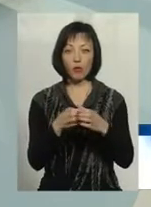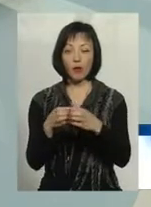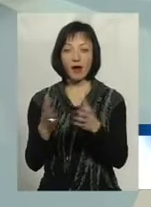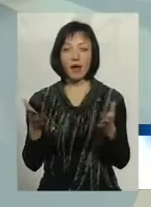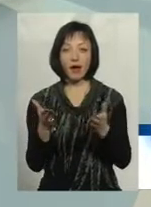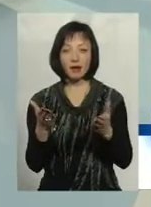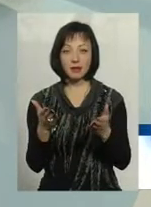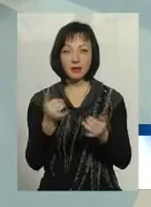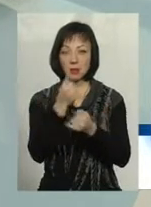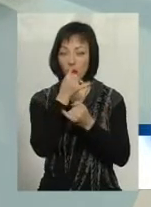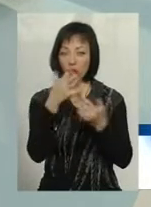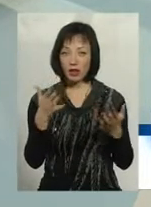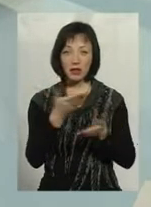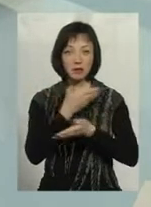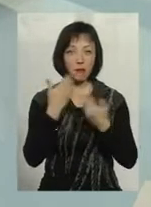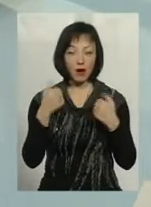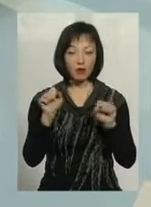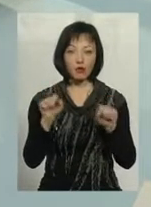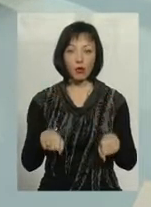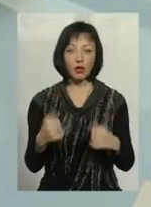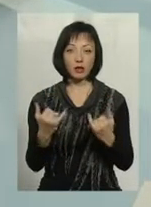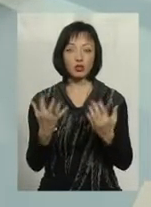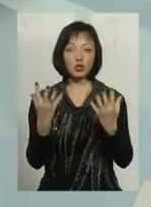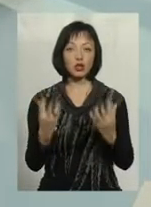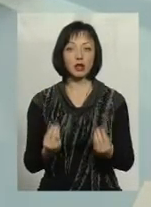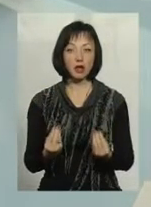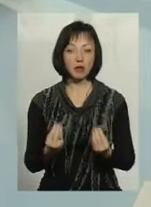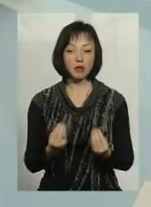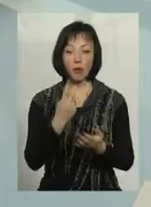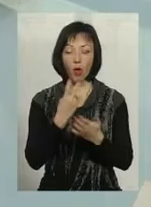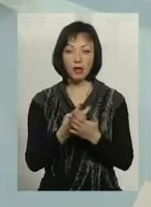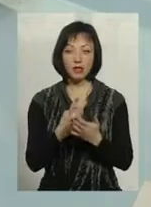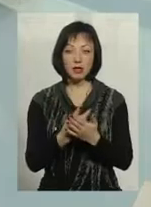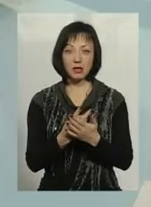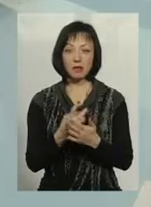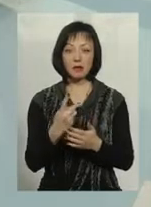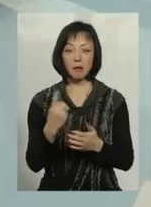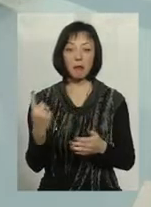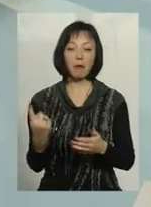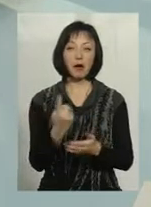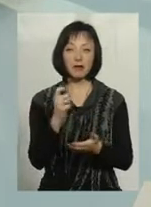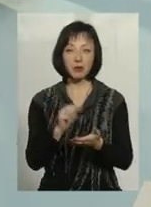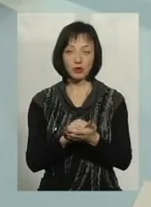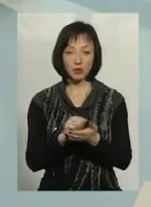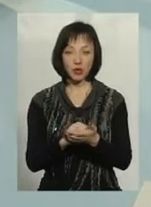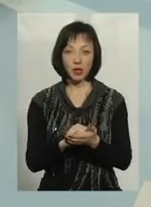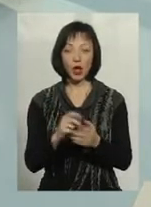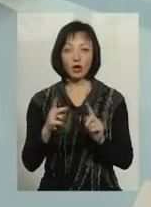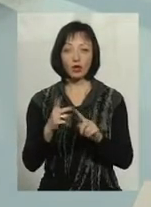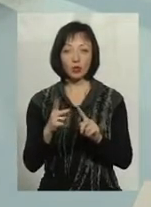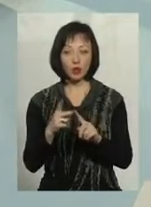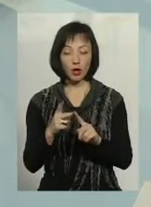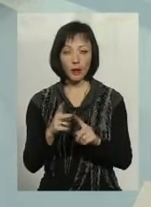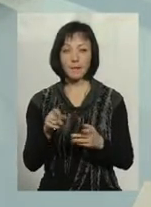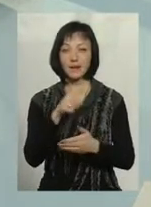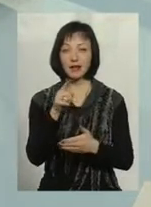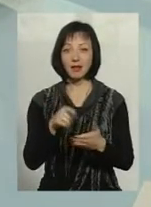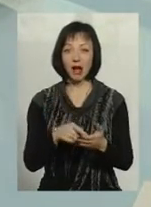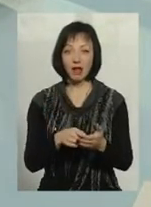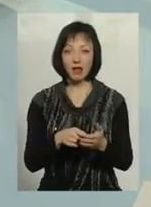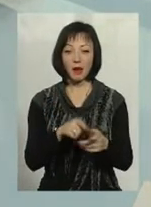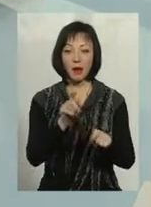на перевірки від податкової служби, по суті, все це залежить від самого приватного підприємця. Значить, якщо він покаже більше